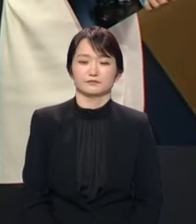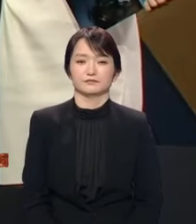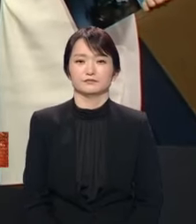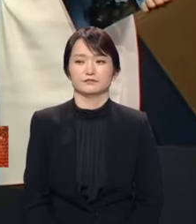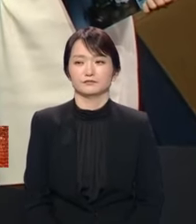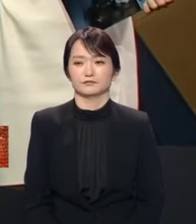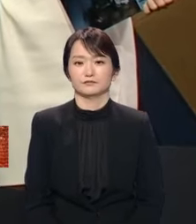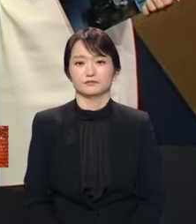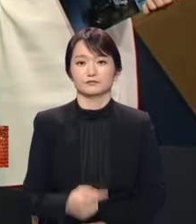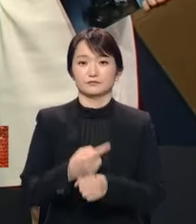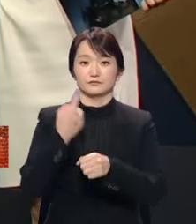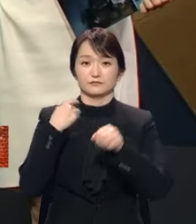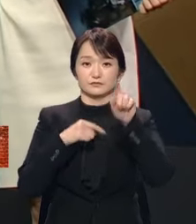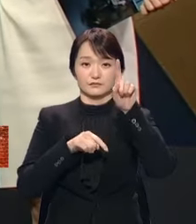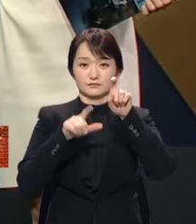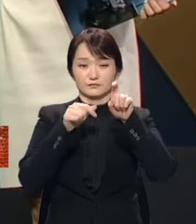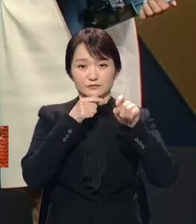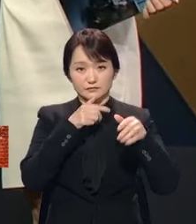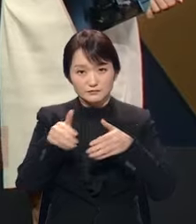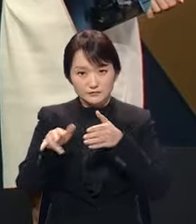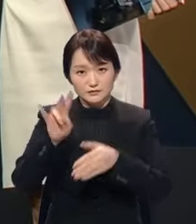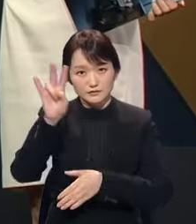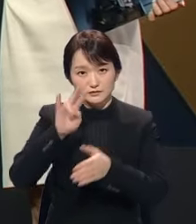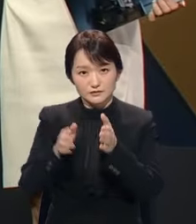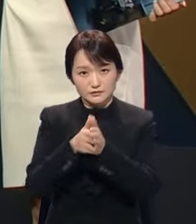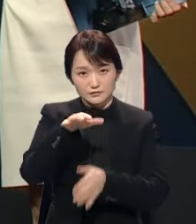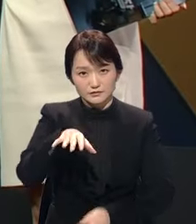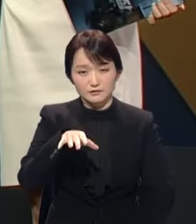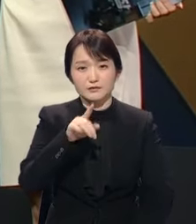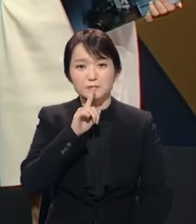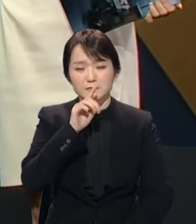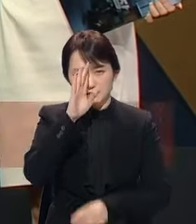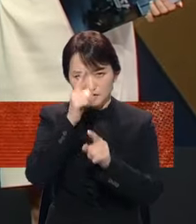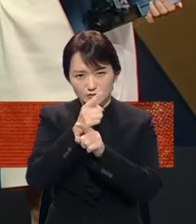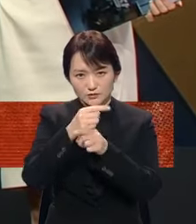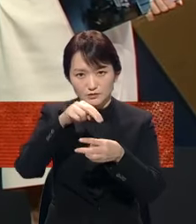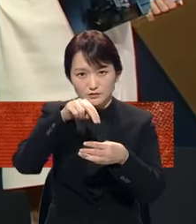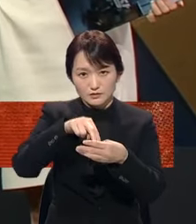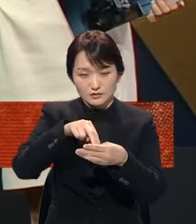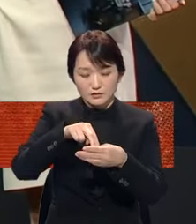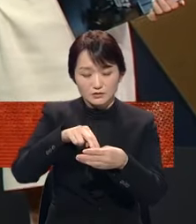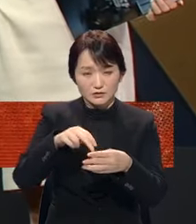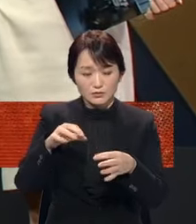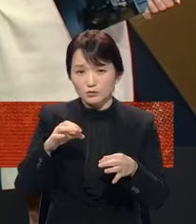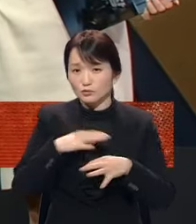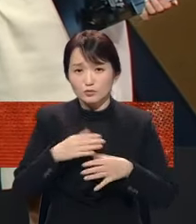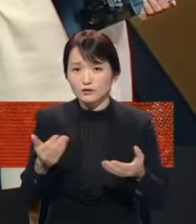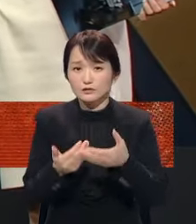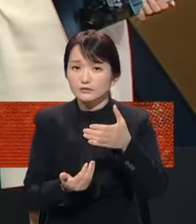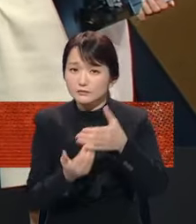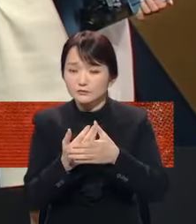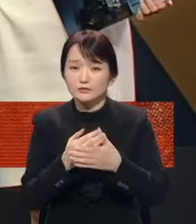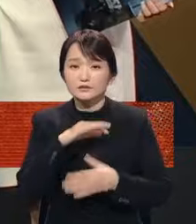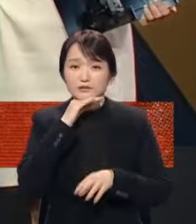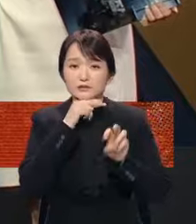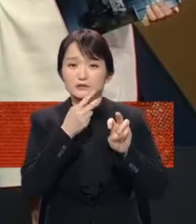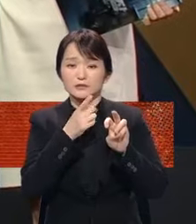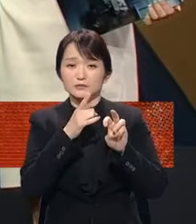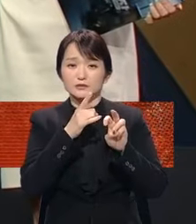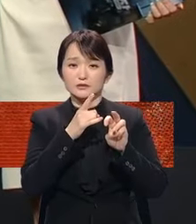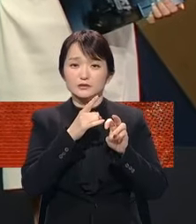지난해 11월 경기 시흥시의 한 언어치료센터가 발칵 뒤집히는 사건이 발생했습니다. 30대